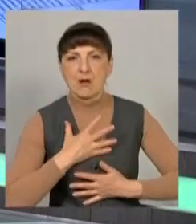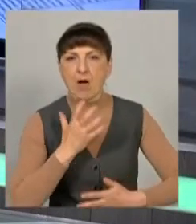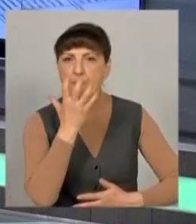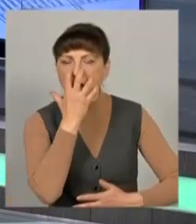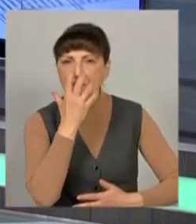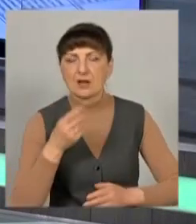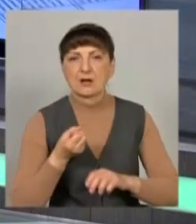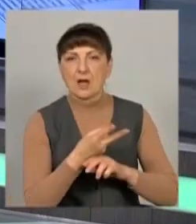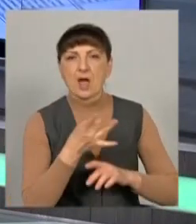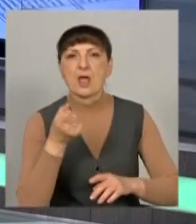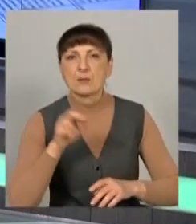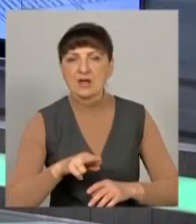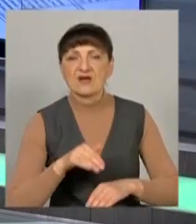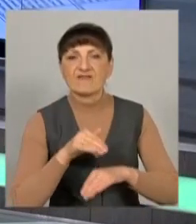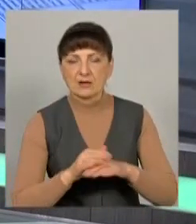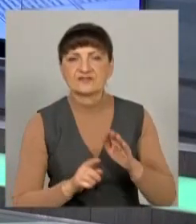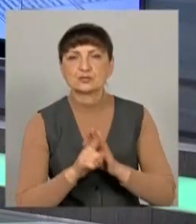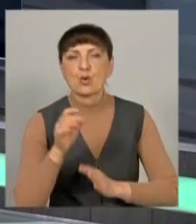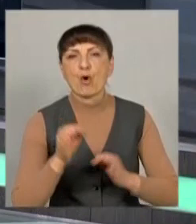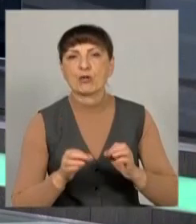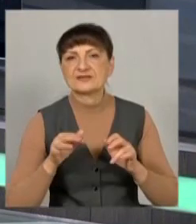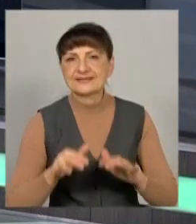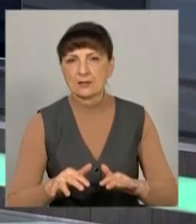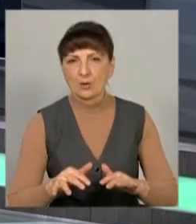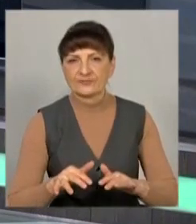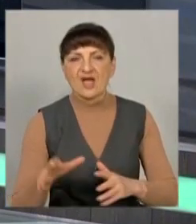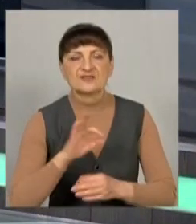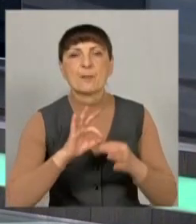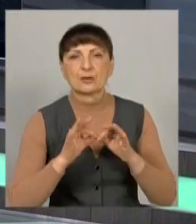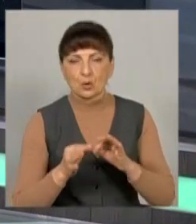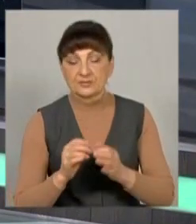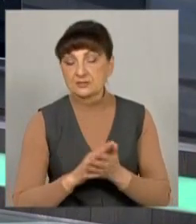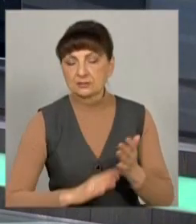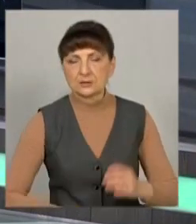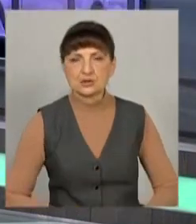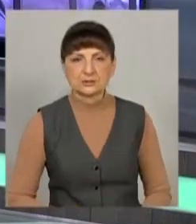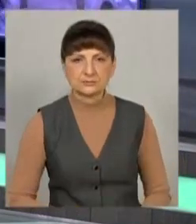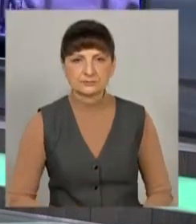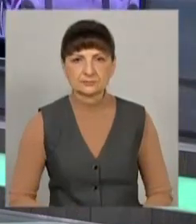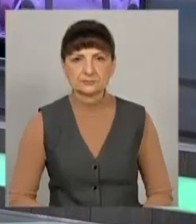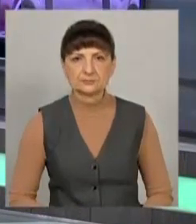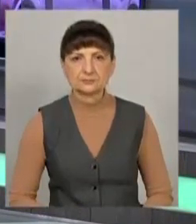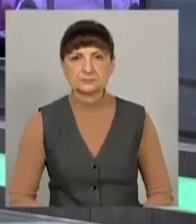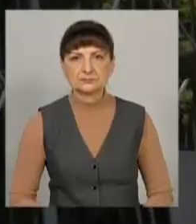пребывает в реанимации. По факту возбуждено уголовное дело. Все подробности у Дияса Махамбетова.